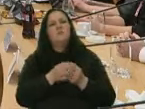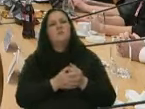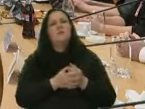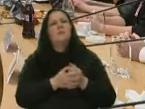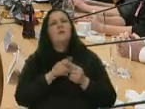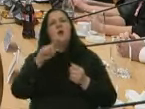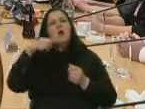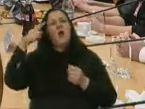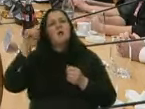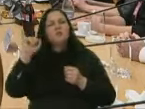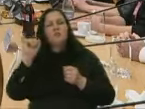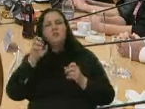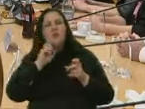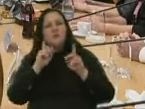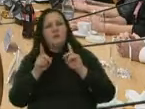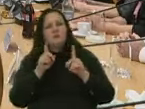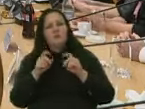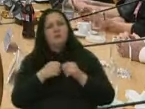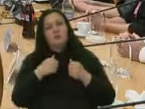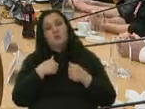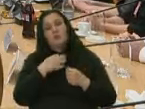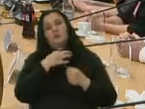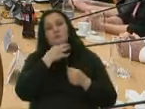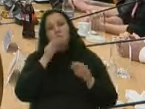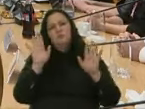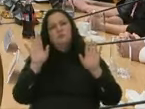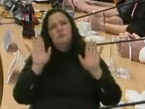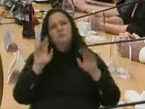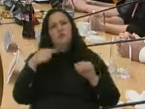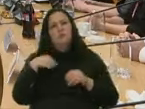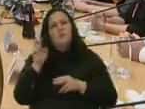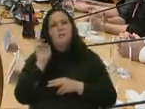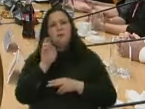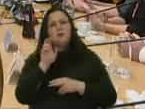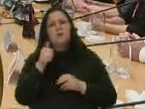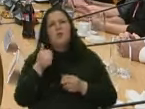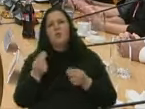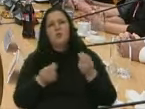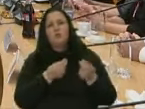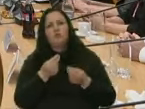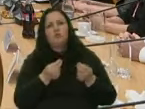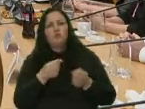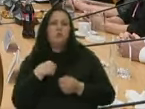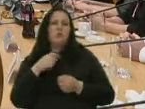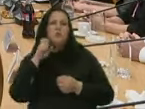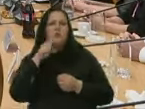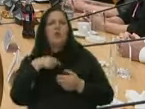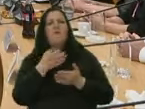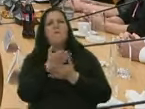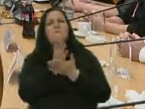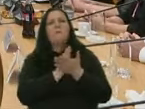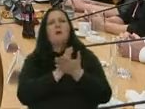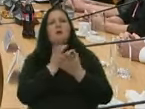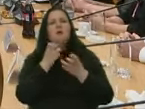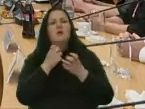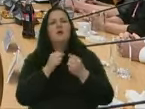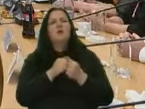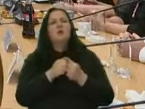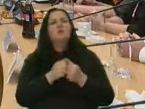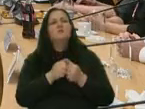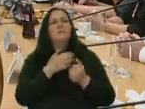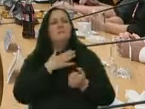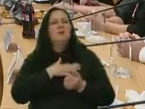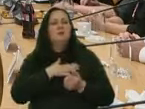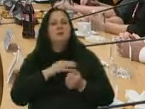natură. Alții care au fost la dezbatere. Și atunci i-am spus, nu particip la o asemenea joc. Că nu consider că am fost parte la un proces de clientelism politic, așa cum unii dintre voi începeți să